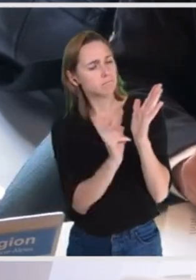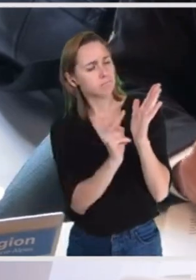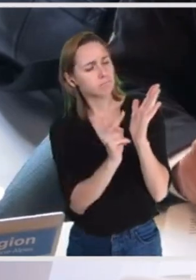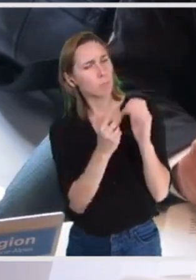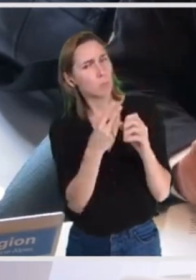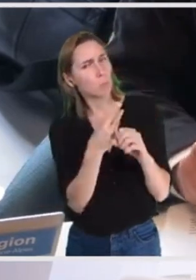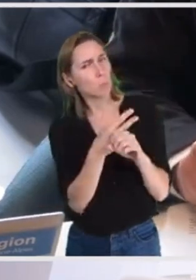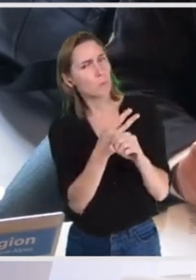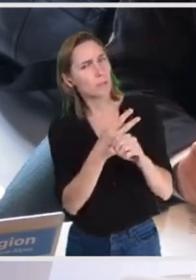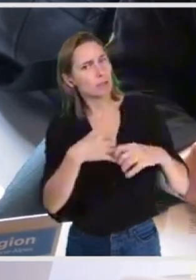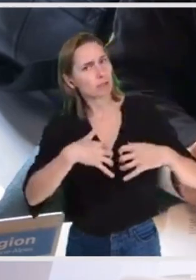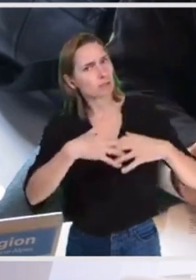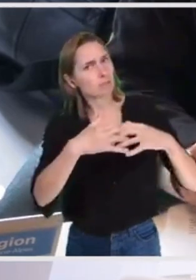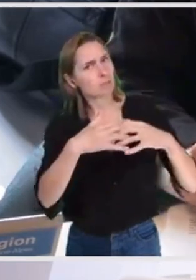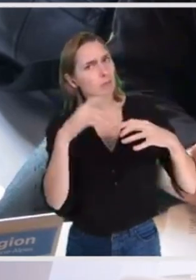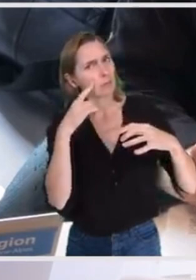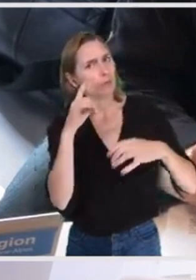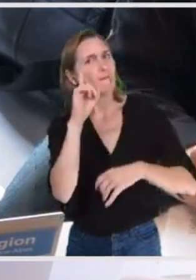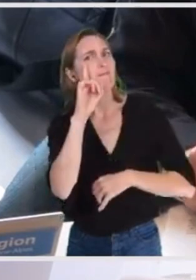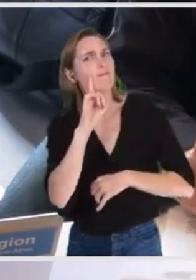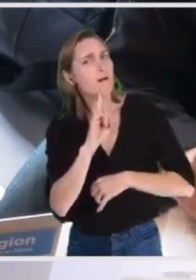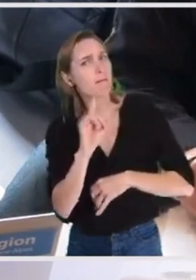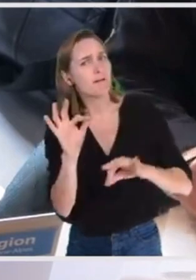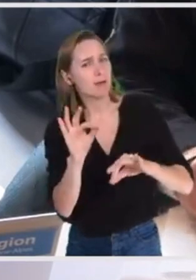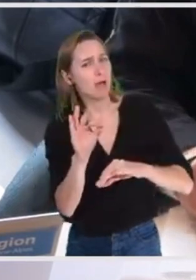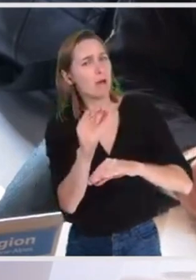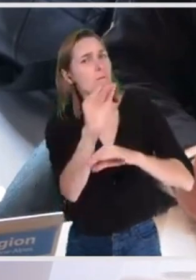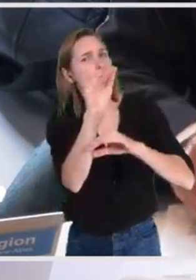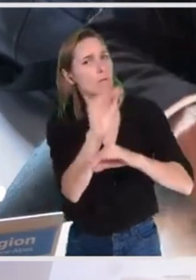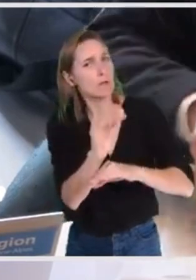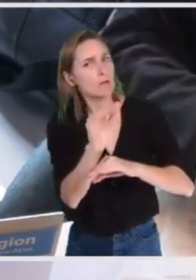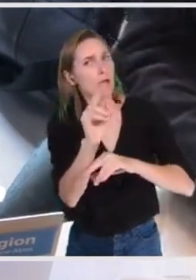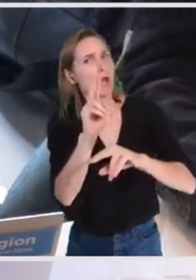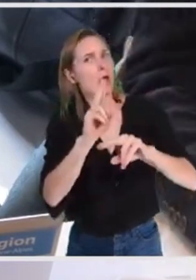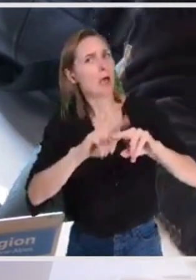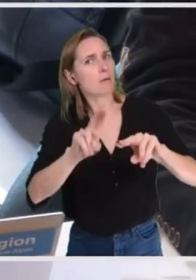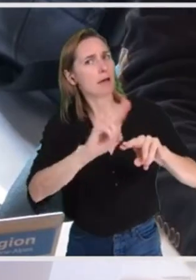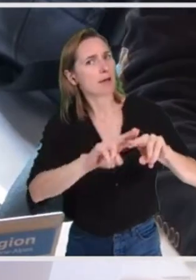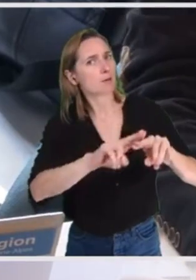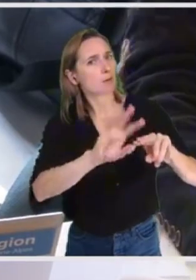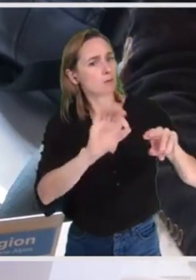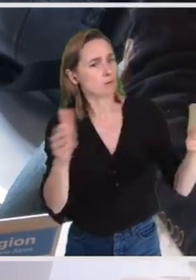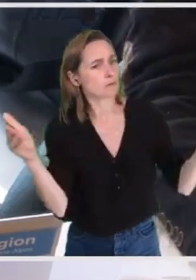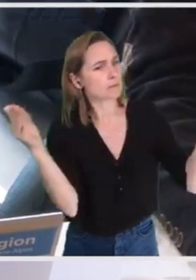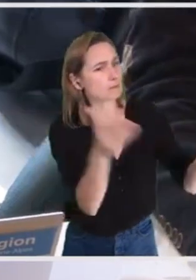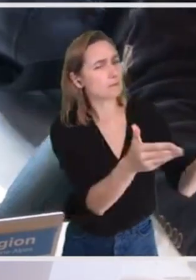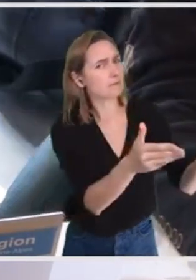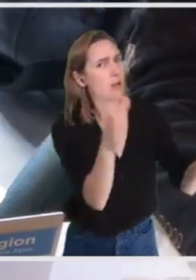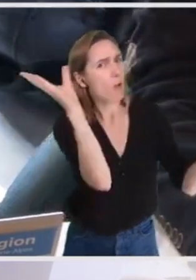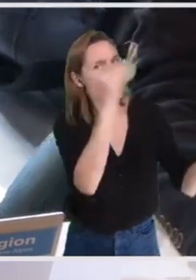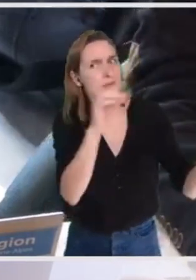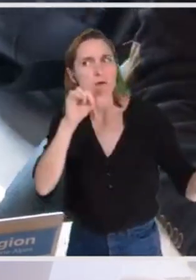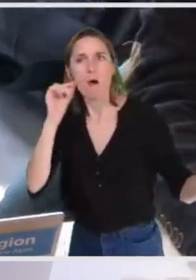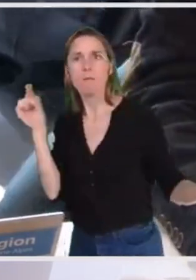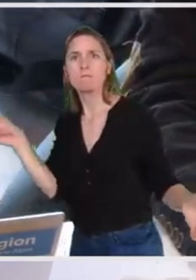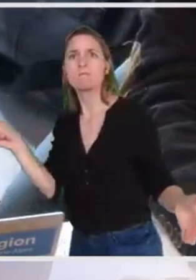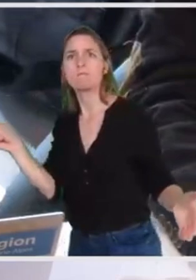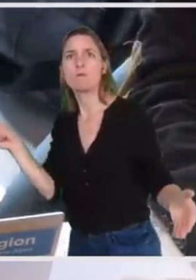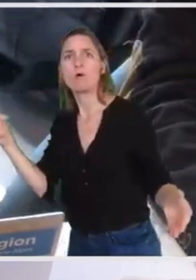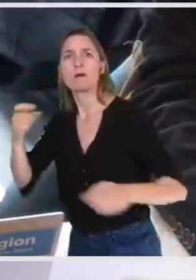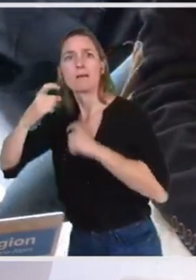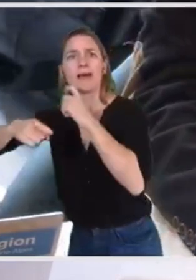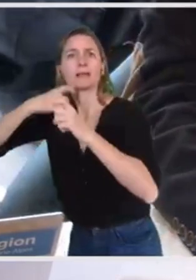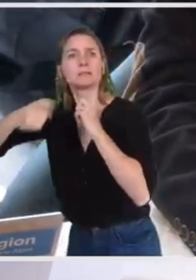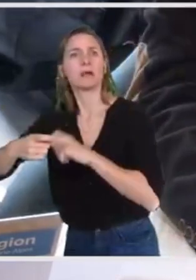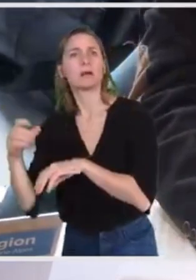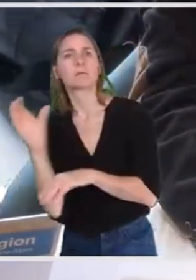exclusivement tournés vers les femmes en termes de protection et de réparation et pas vers les hommes agresseurs. Rien n'est prévu sur cette approche